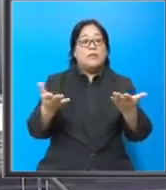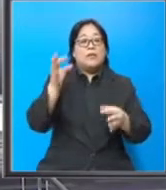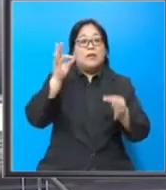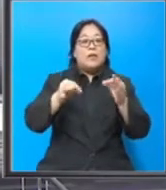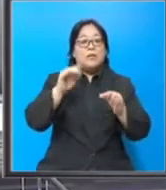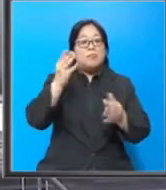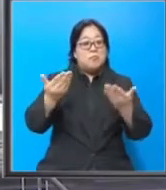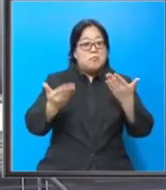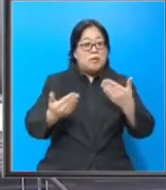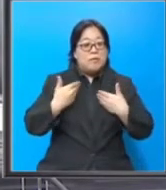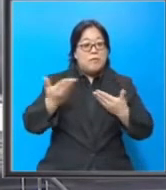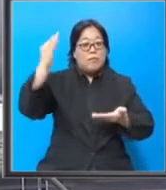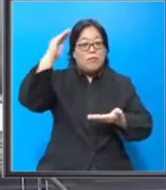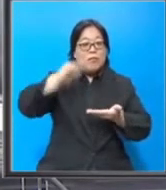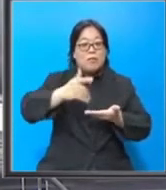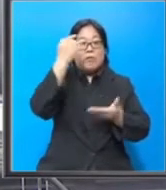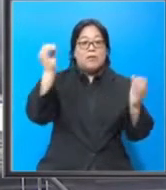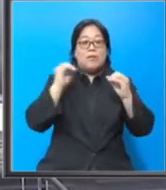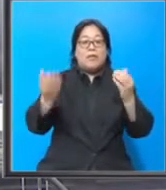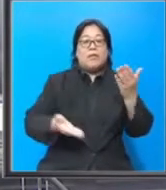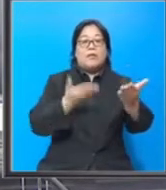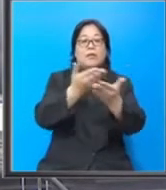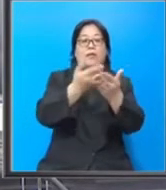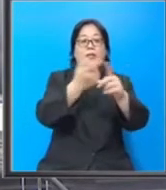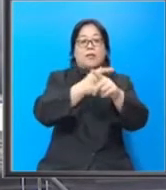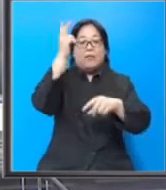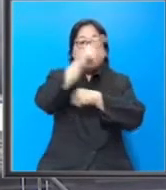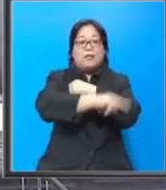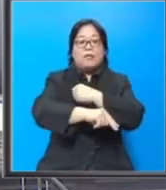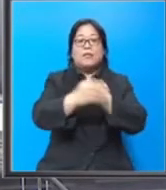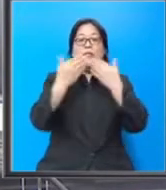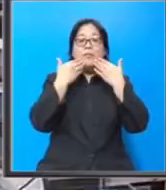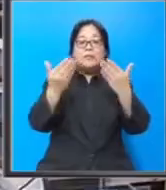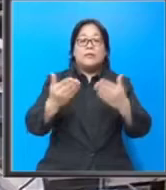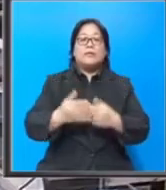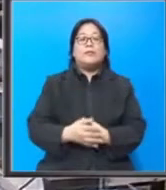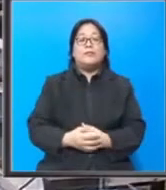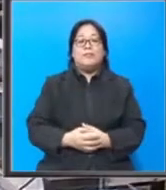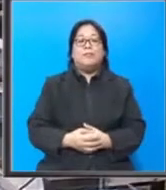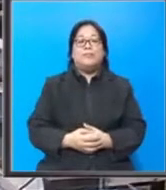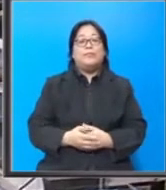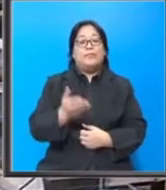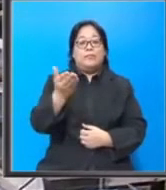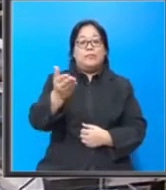berlaku pengurangan karena tidak adanya cadangan daripada kerajaan Epic megace